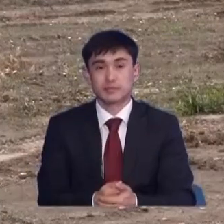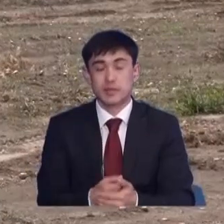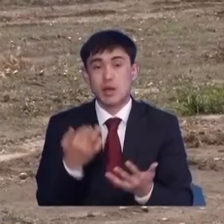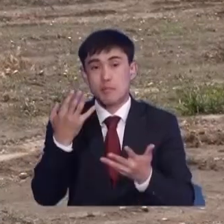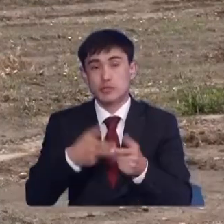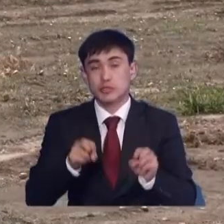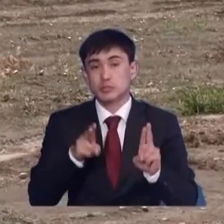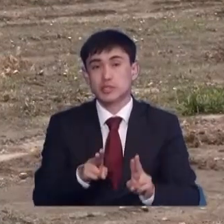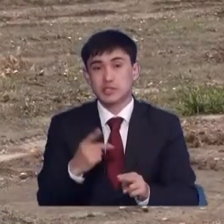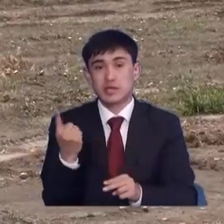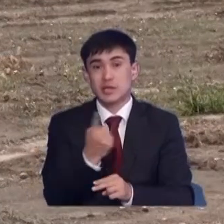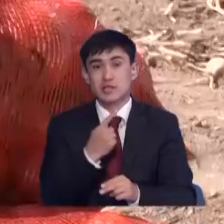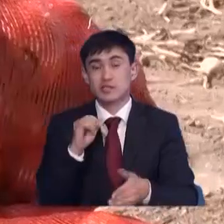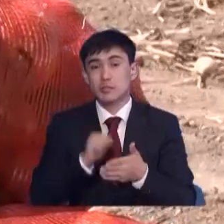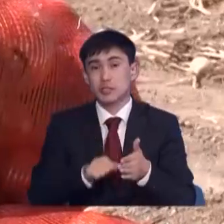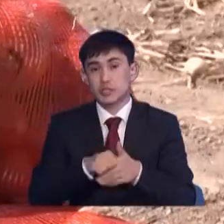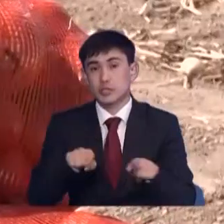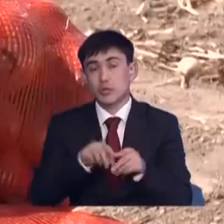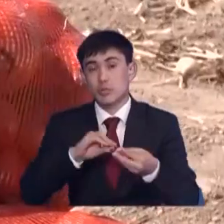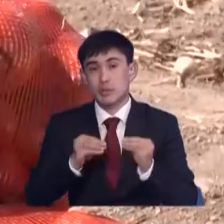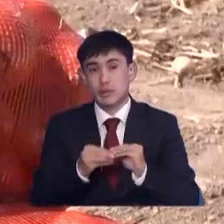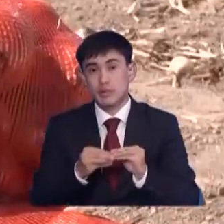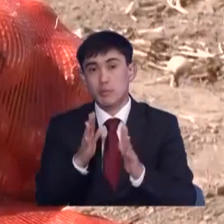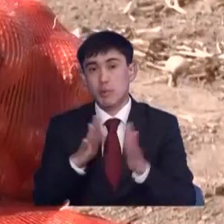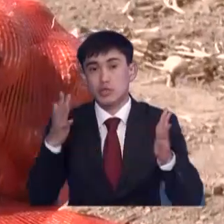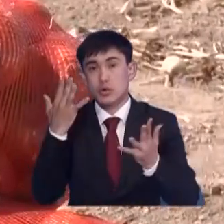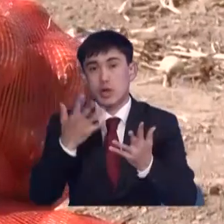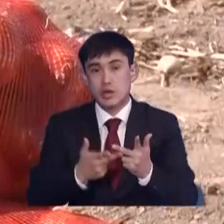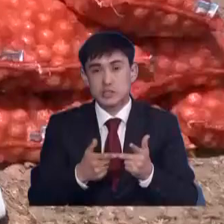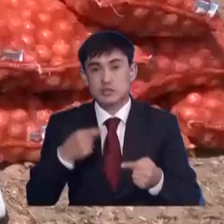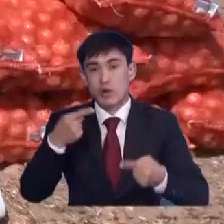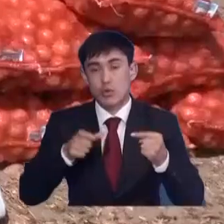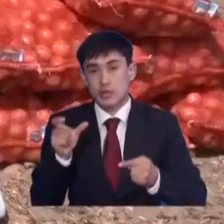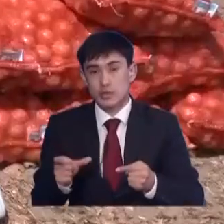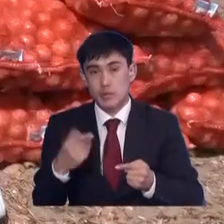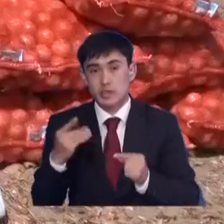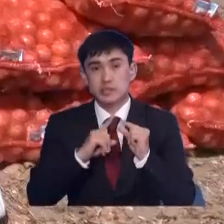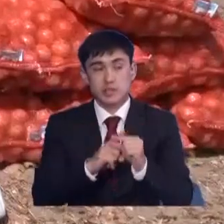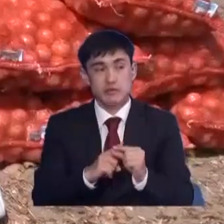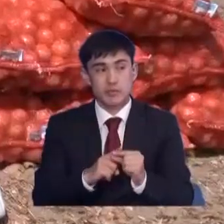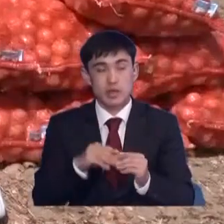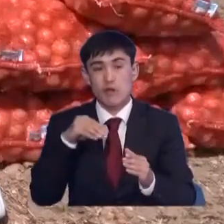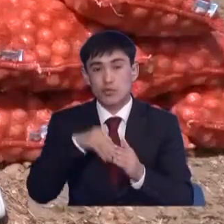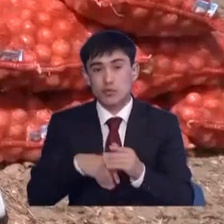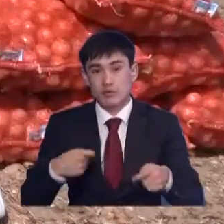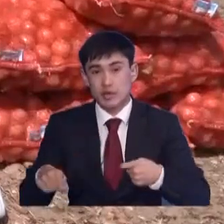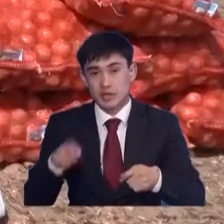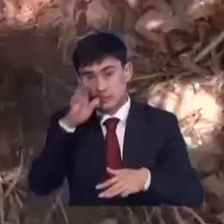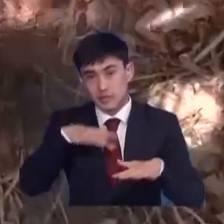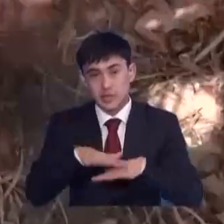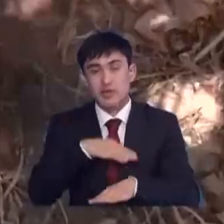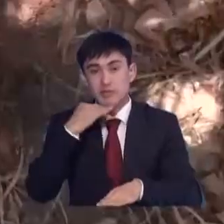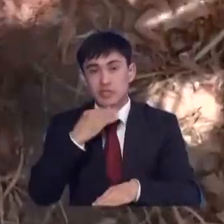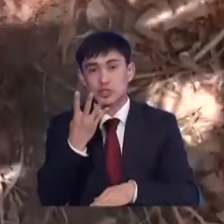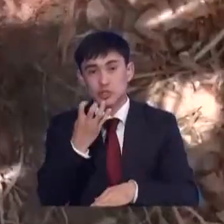подсчетам экспертов, единственной причиной такой проблемы является большое количество конкурентов. По их словам, для внутреннего рынка страны